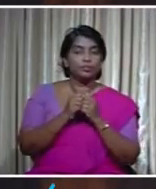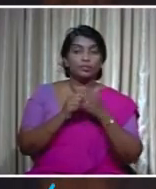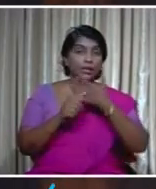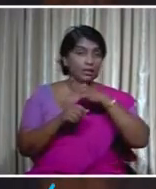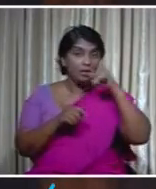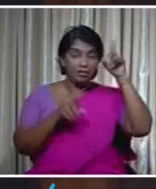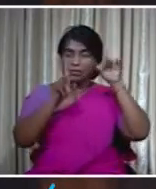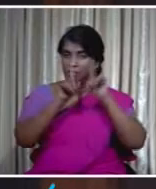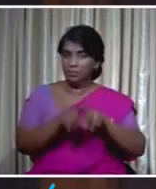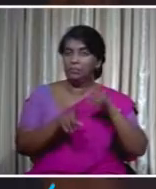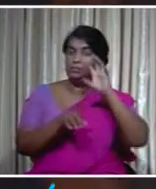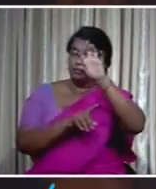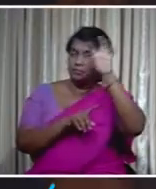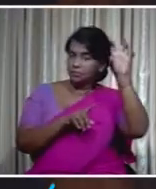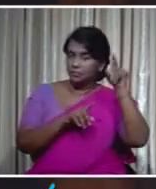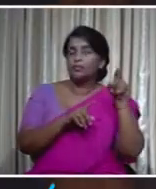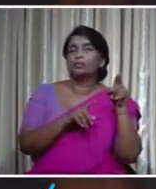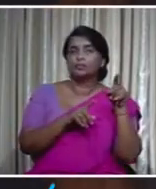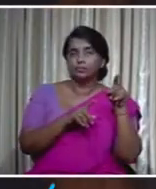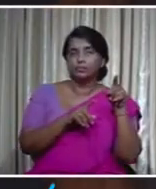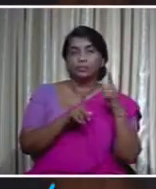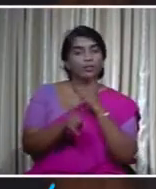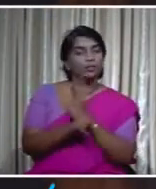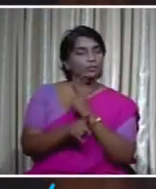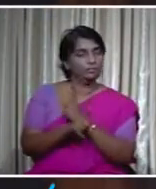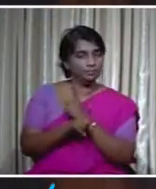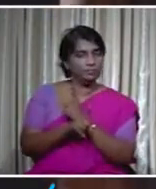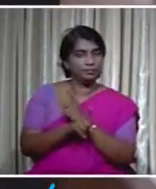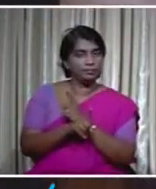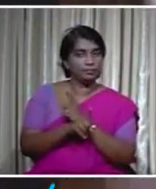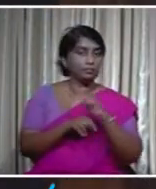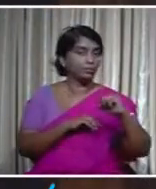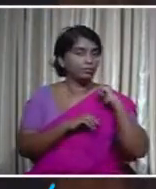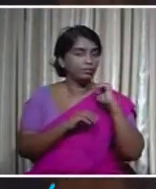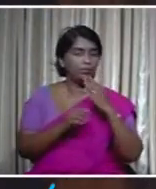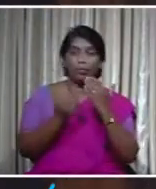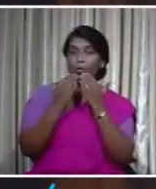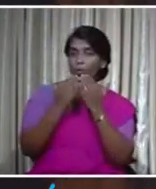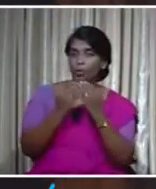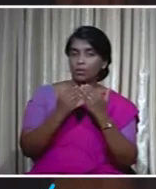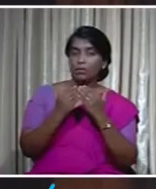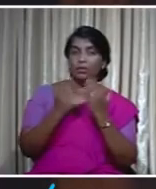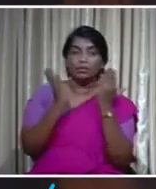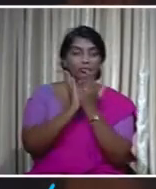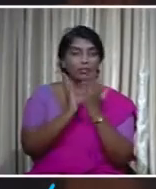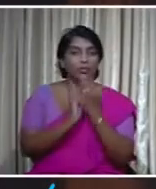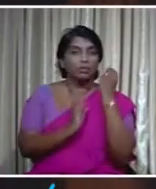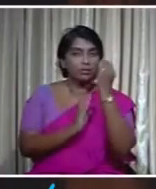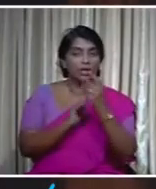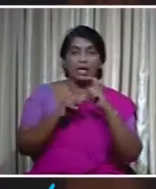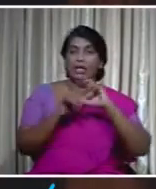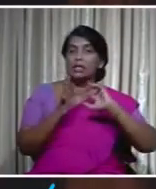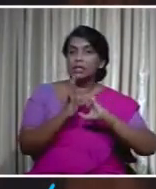මහබිතාන්‍ය වගේ රටවල් වලින් ගුරුවරු සන්නද්ධ කරන්නට අවශ්‍ය කරන ශිෂ්‍යත්ව ලබා දුන්නා,